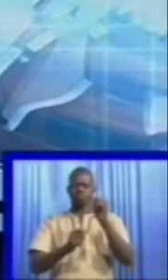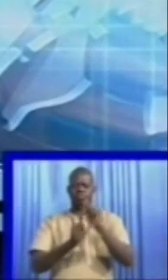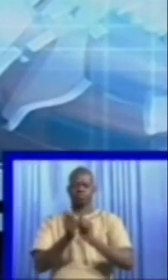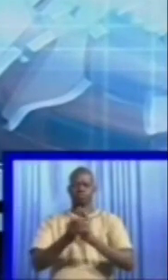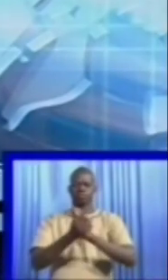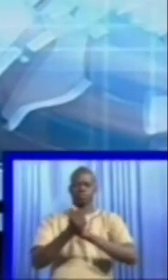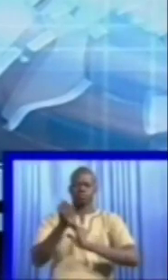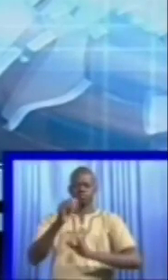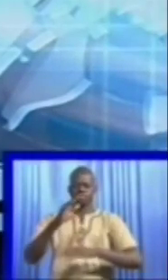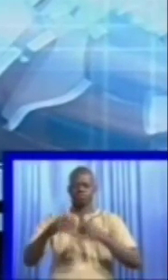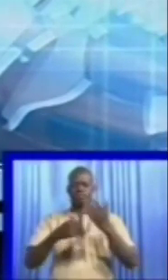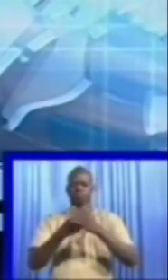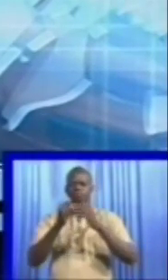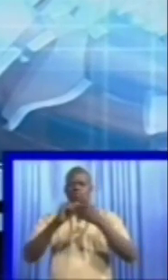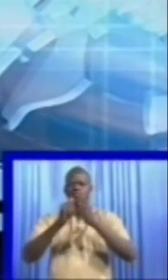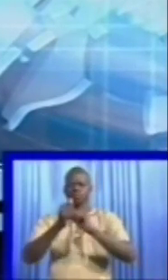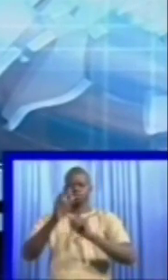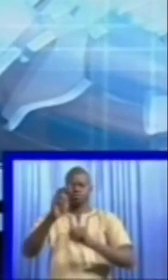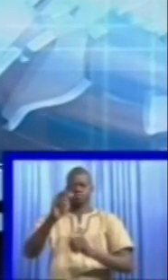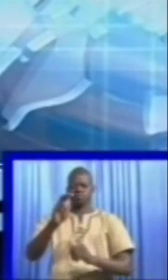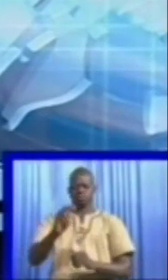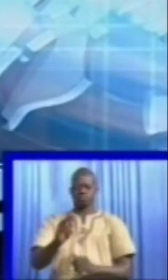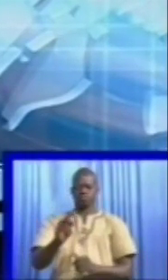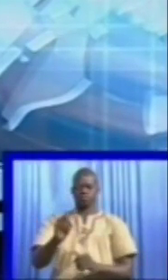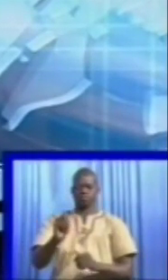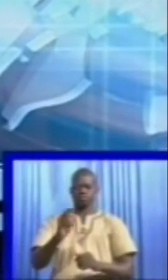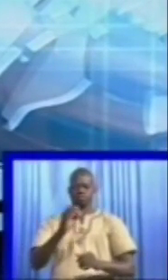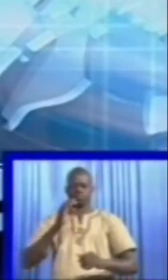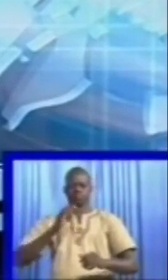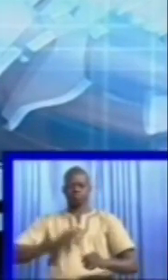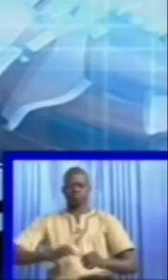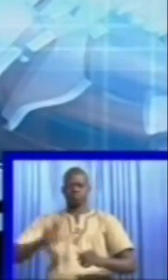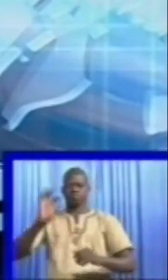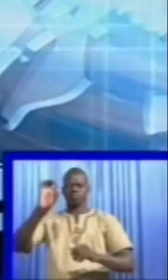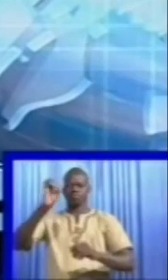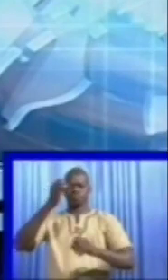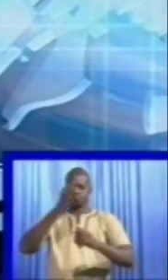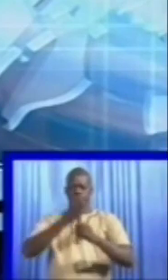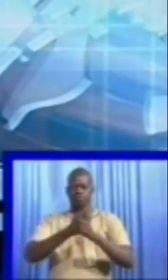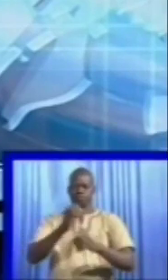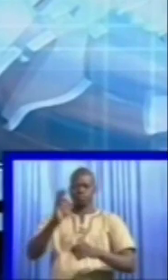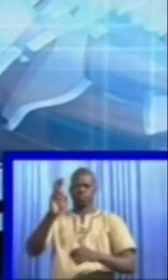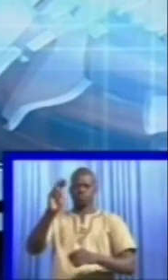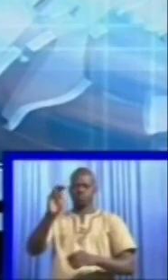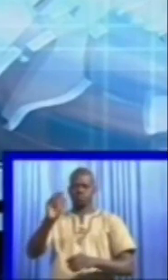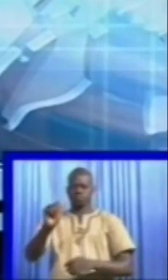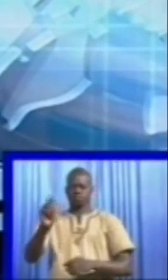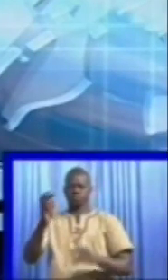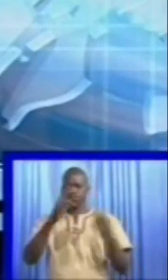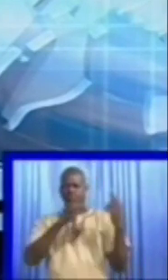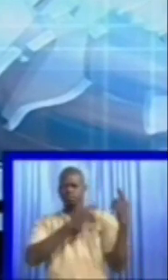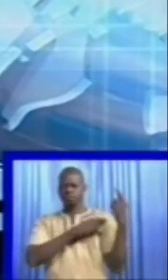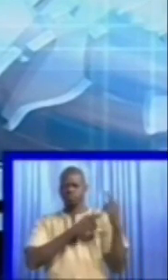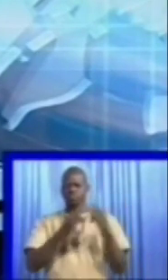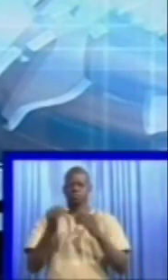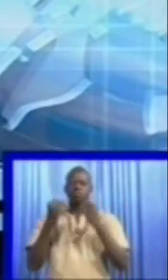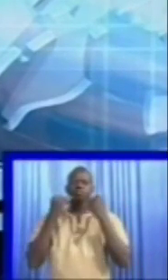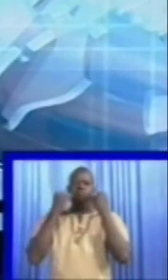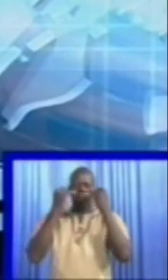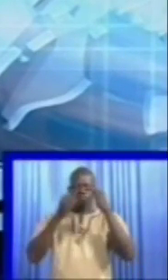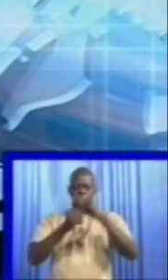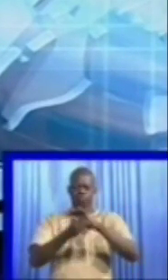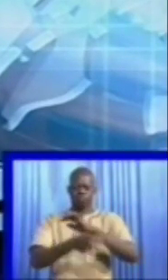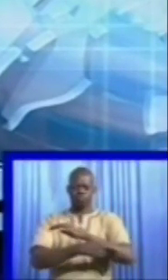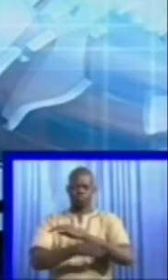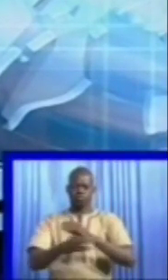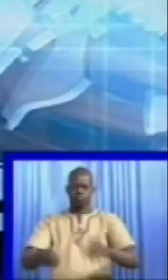là tout l'enjeu de cette TNT. Et à la faveur de la 9e édition des UACO, les responsables des médias audiovisuels de la sous-région